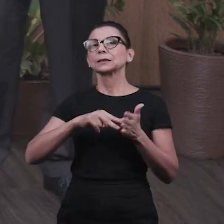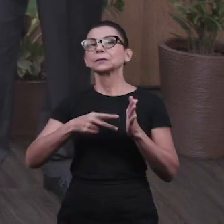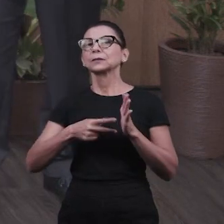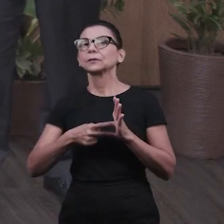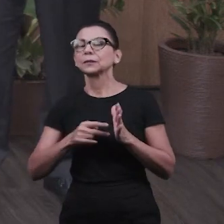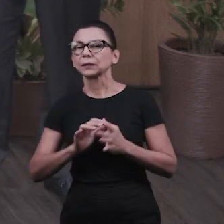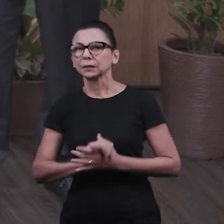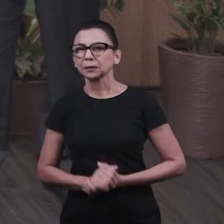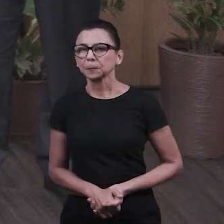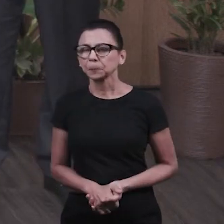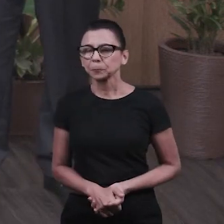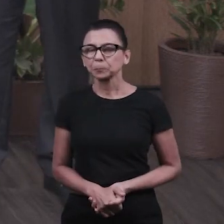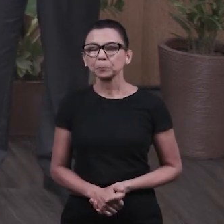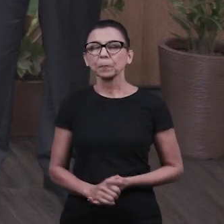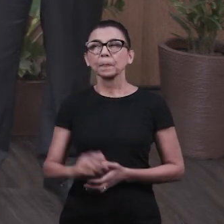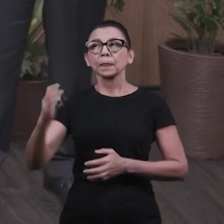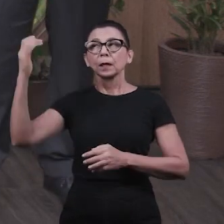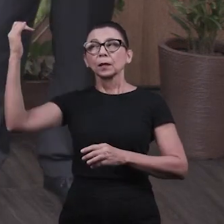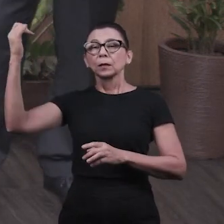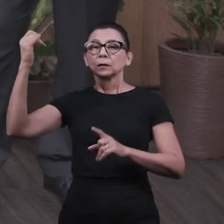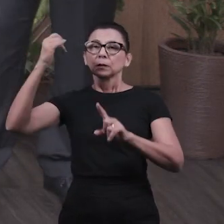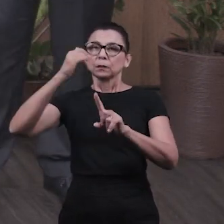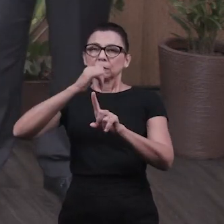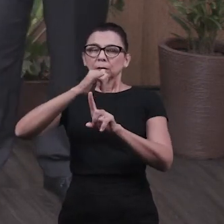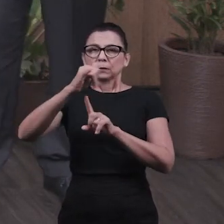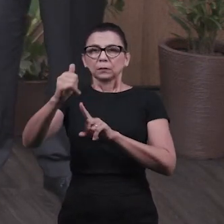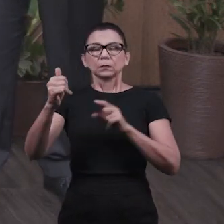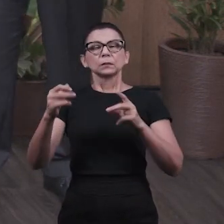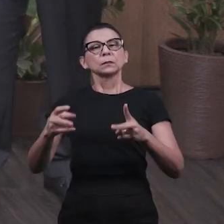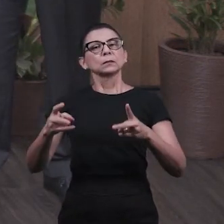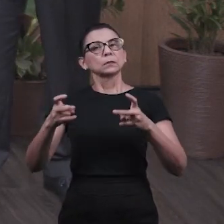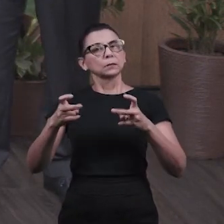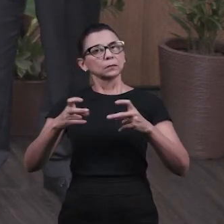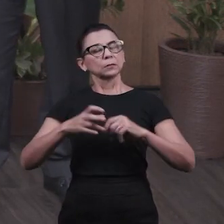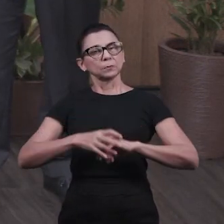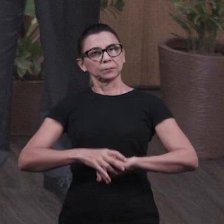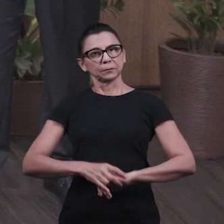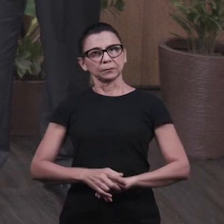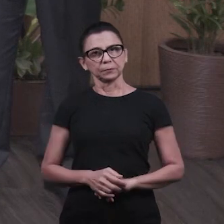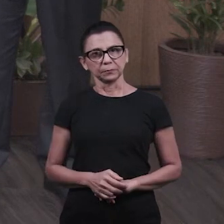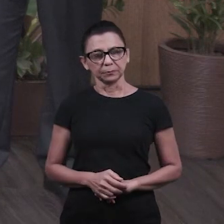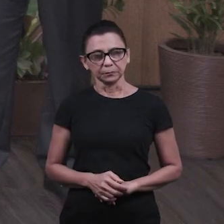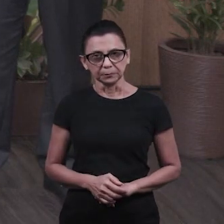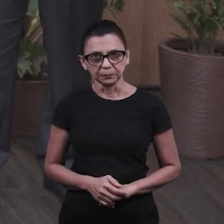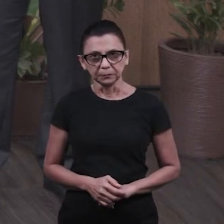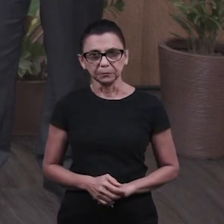Prophétiquement, observez bien, la direction pour l'Église fidèle, c'est la même.